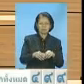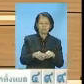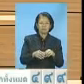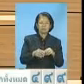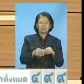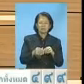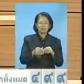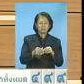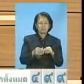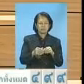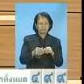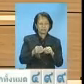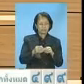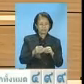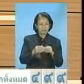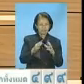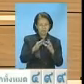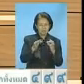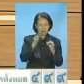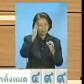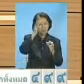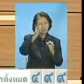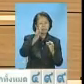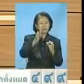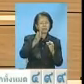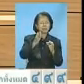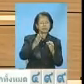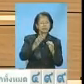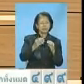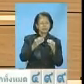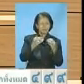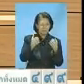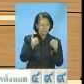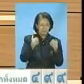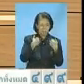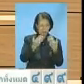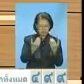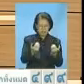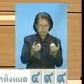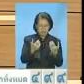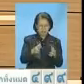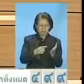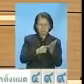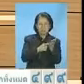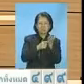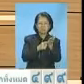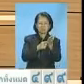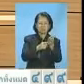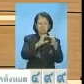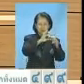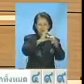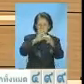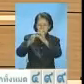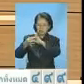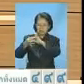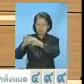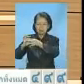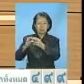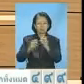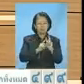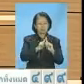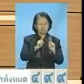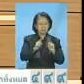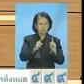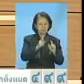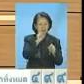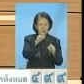คเรื่องต่อไปที่อยากจะพูดถึงก็คือว่าแล้วเมื่อมีวันเนี้ยผมเสนอว่าห่วงโซ่ใจกลางนี่ที่ต้องทำทันทีคือเรื่อง